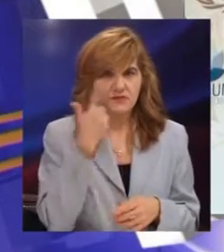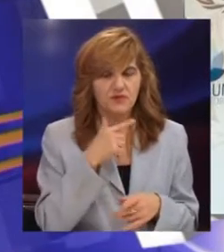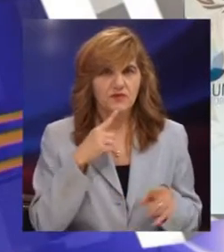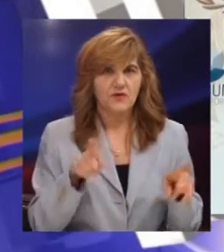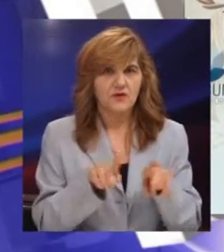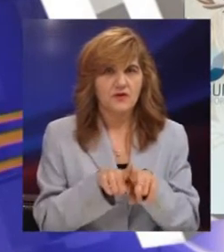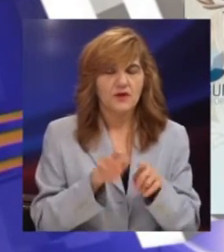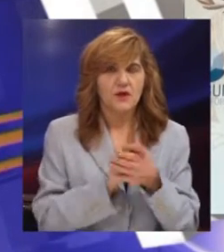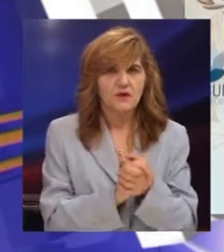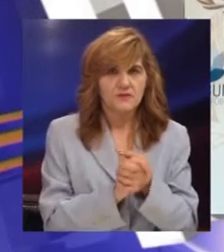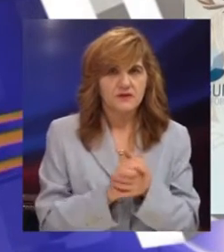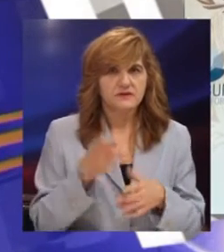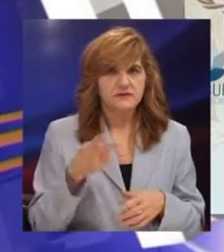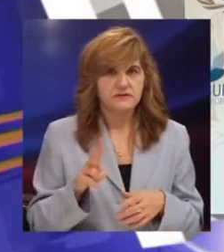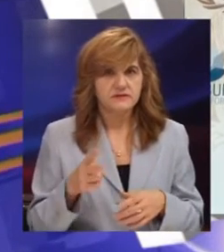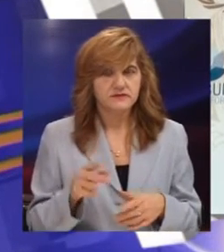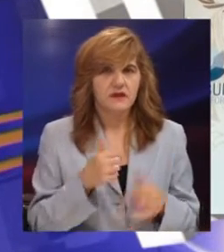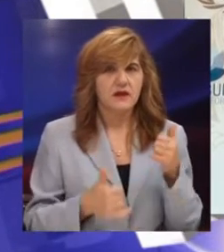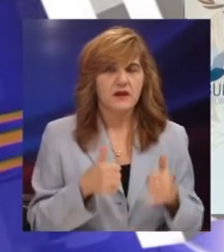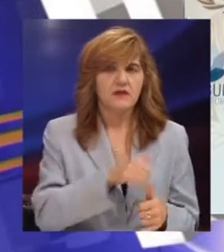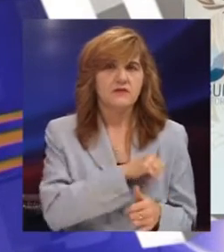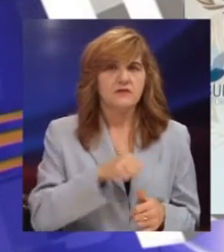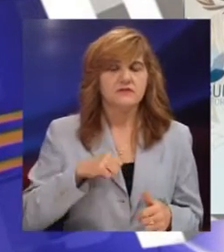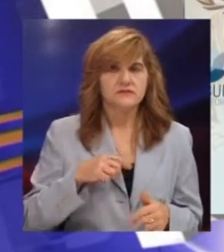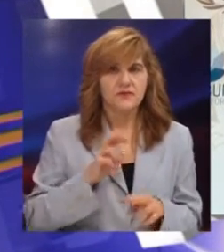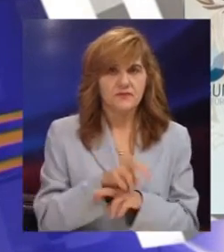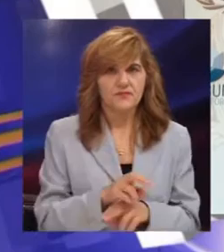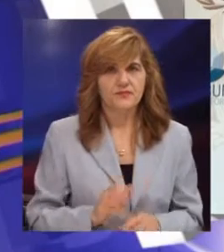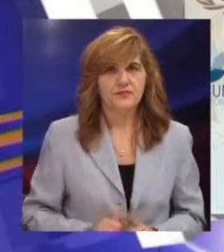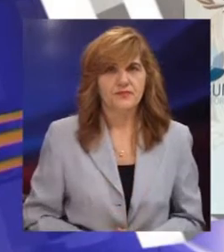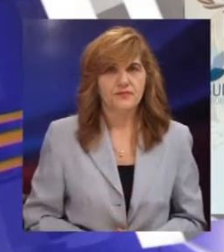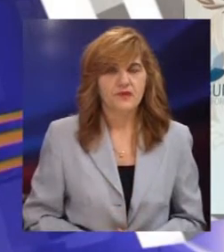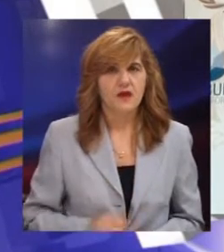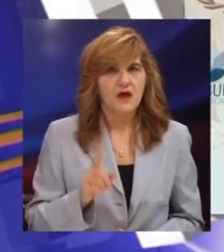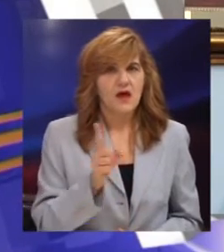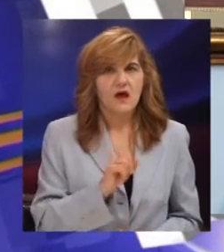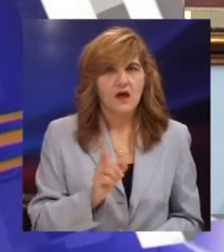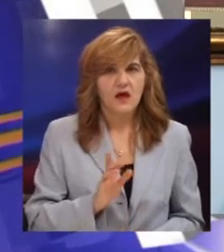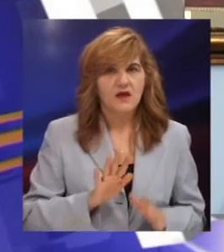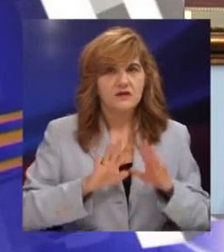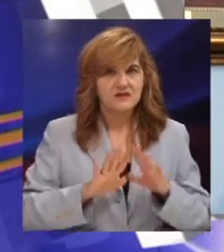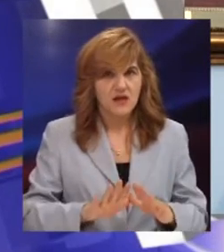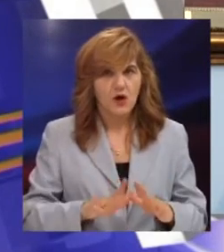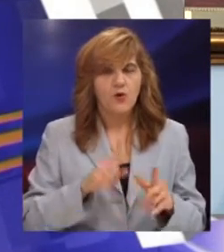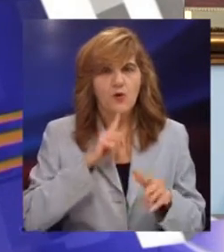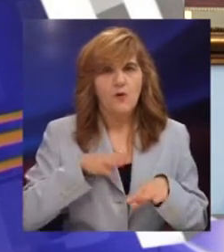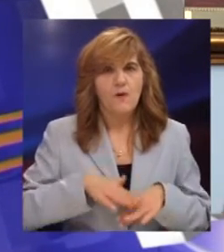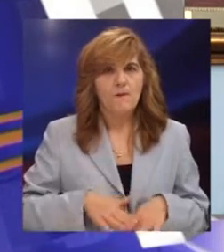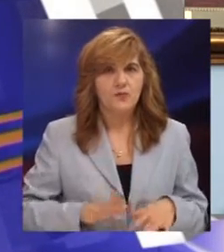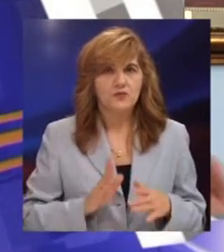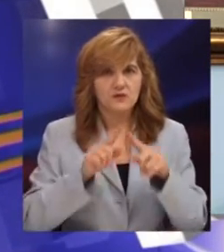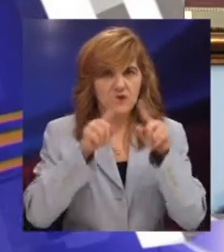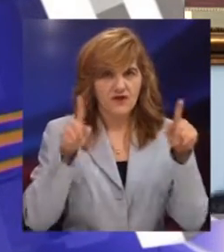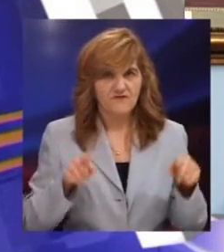kao koalicioni partner određene stranke, odnosno samostalno na lokalu. Ne tako da neko ko je Bunjevac bude